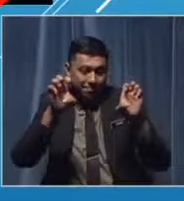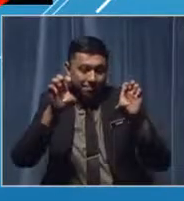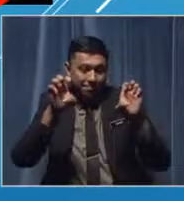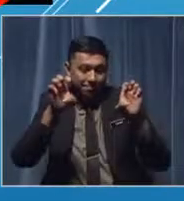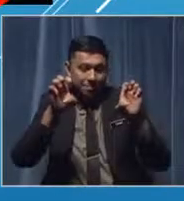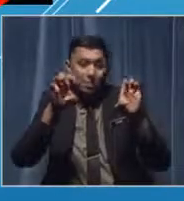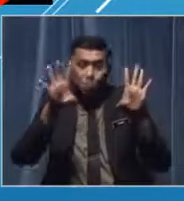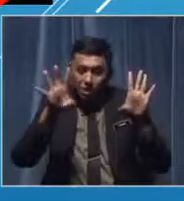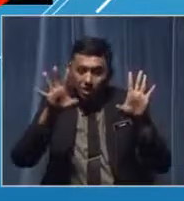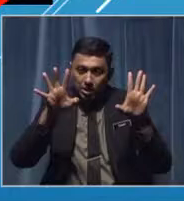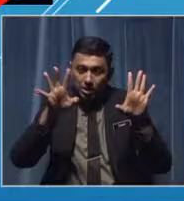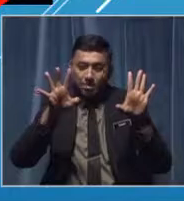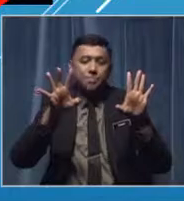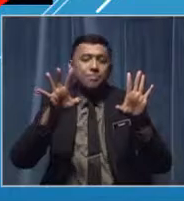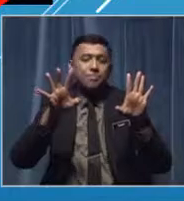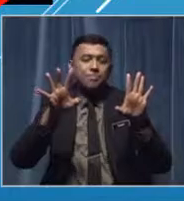Kemudian, buka.